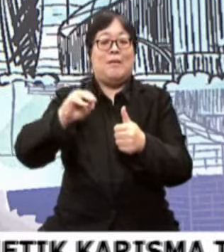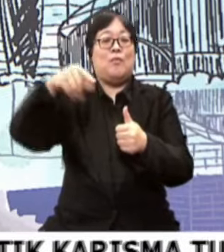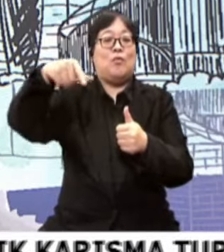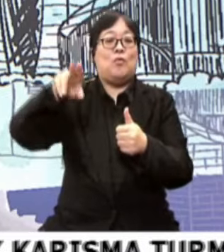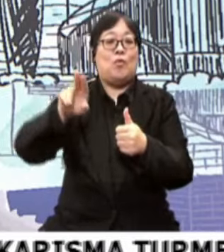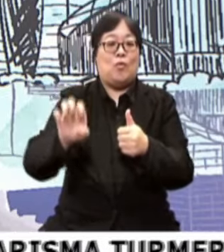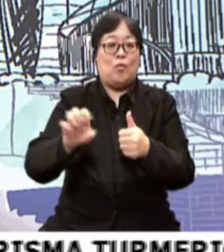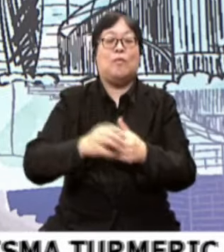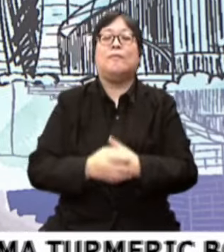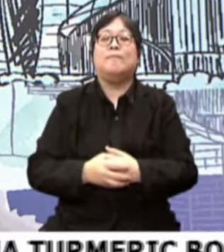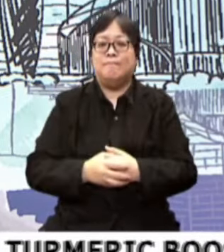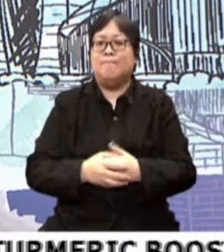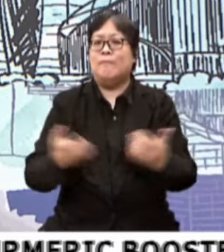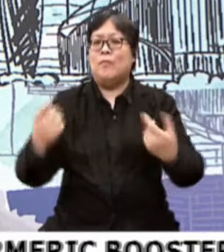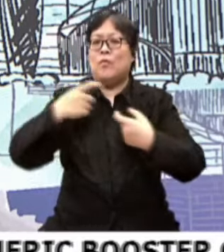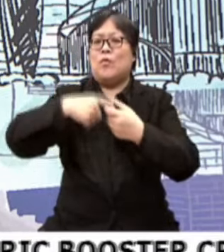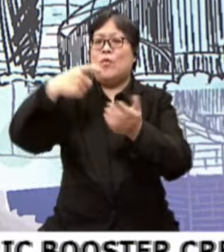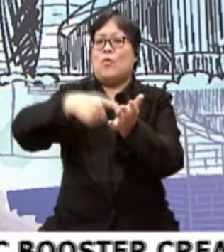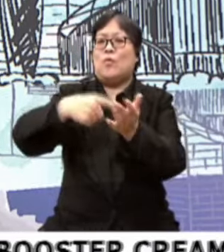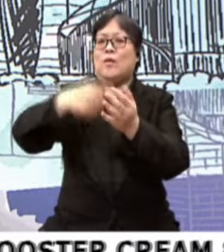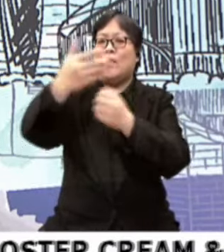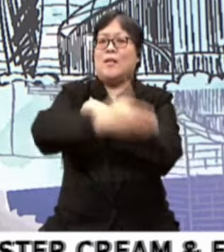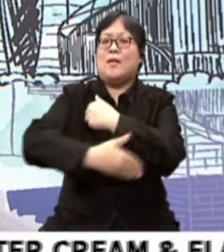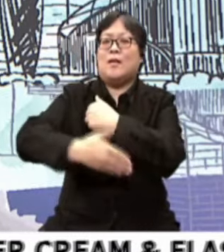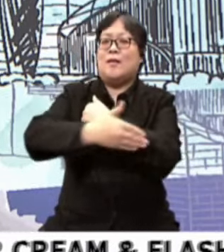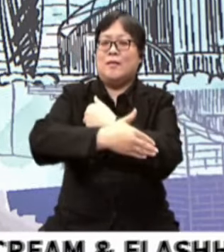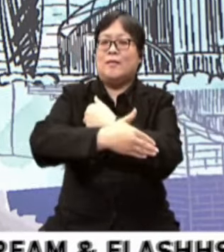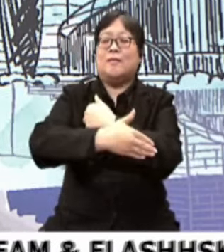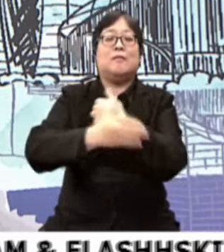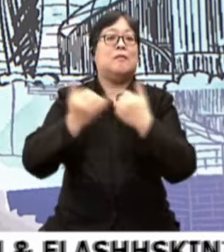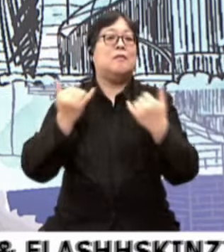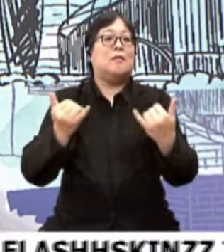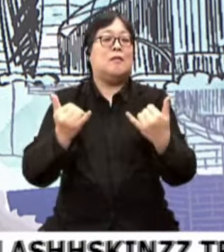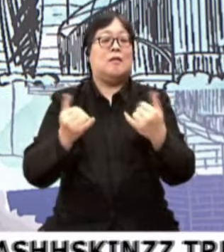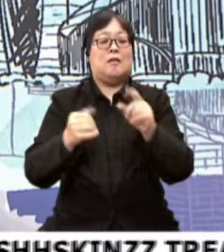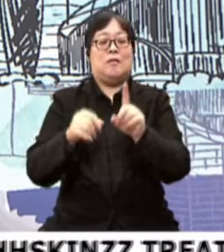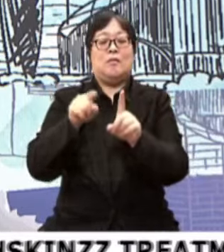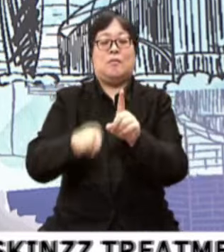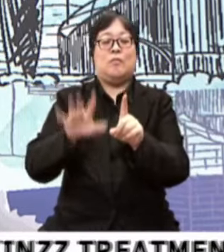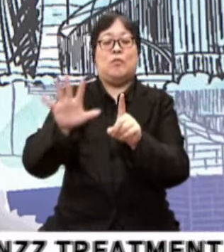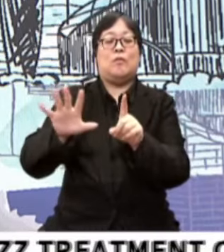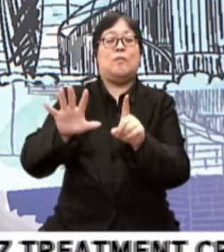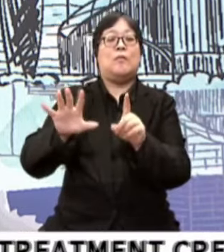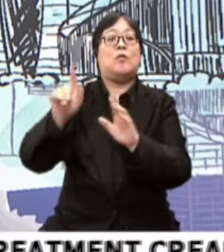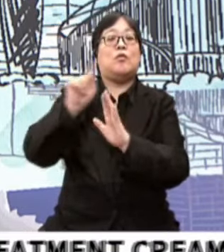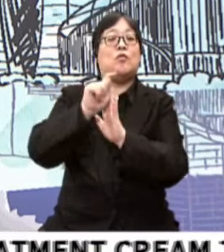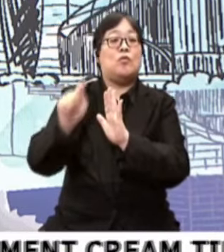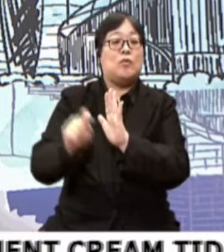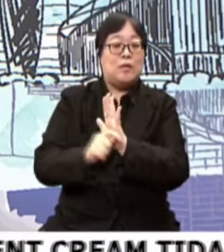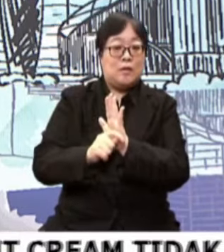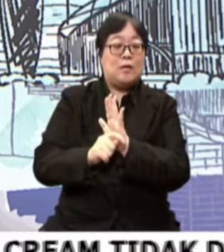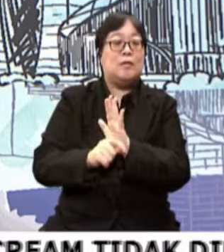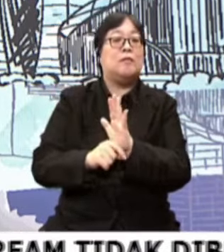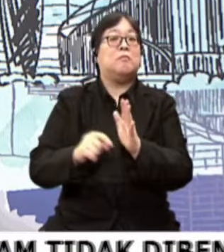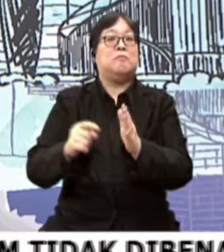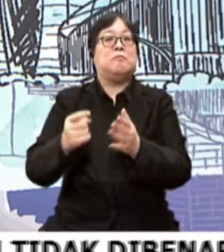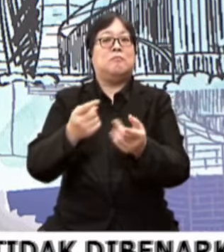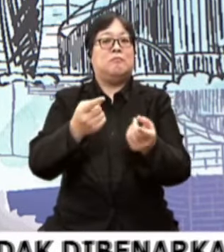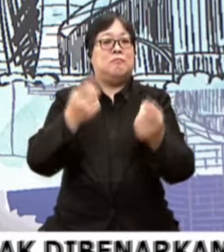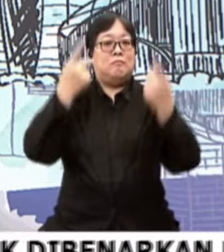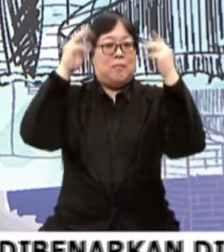pagi ini berkehendak dengan hutang negara yaitu ketika ini satu puluhan 5 triliun dan juga aku yang